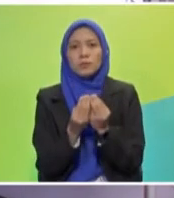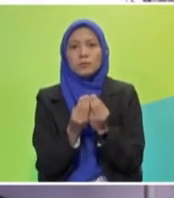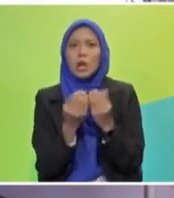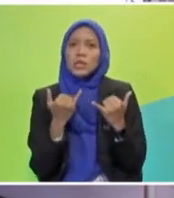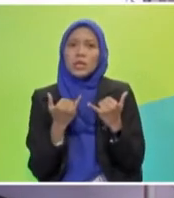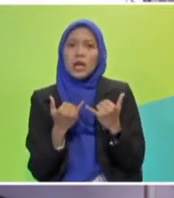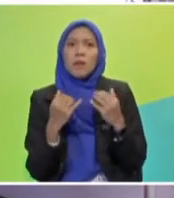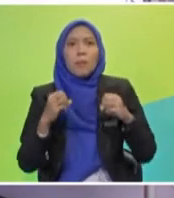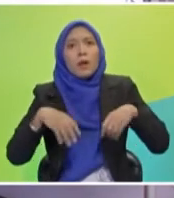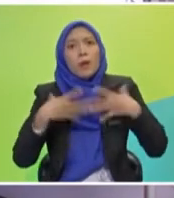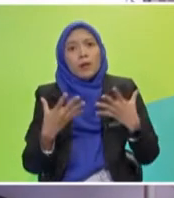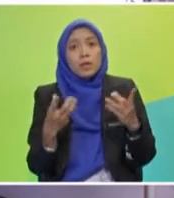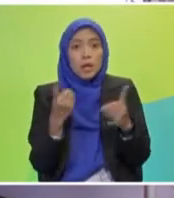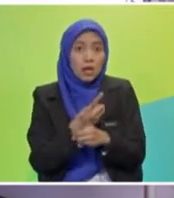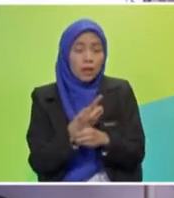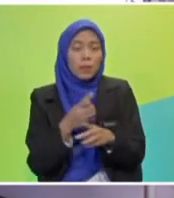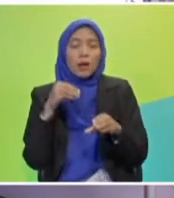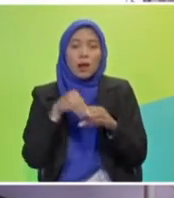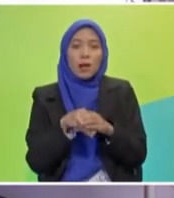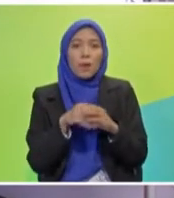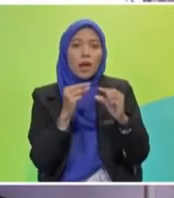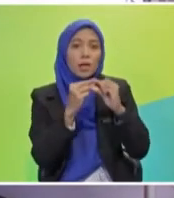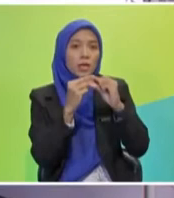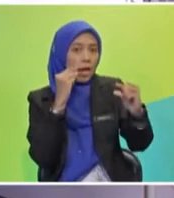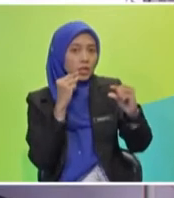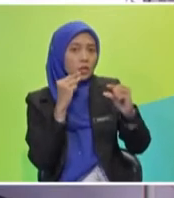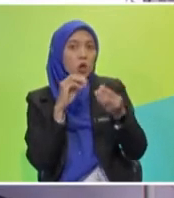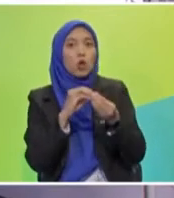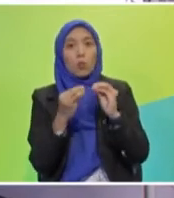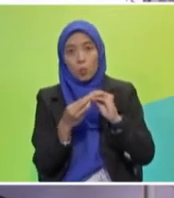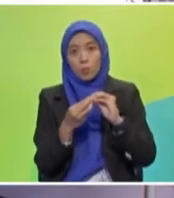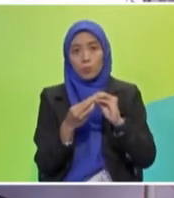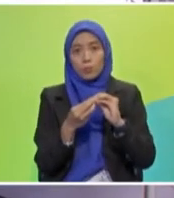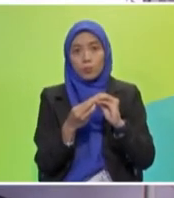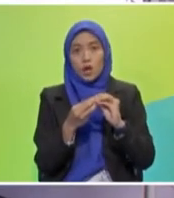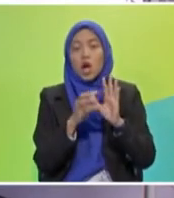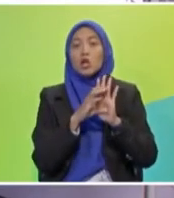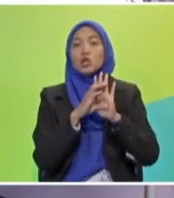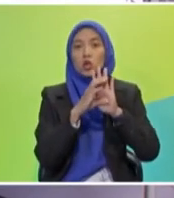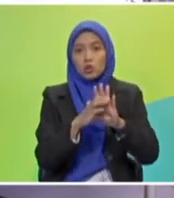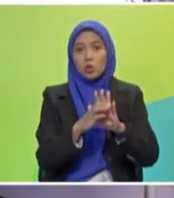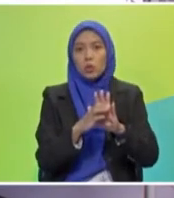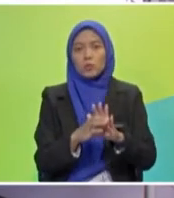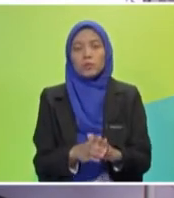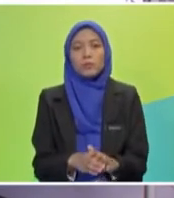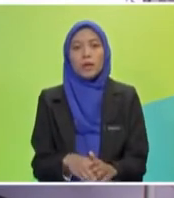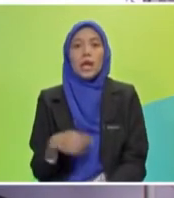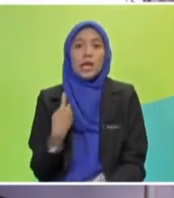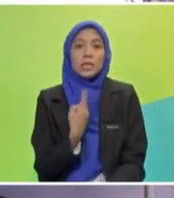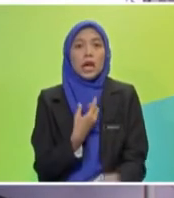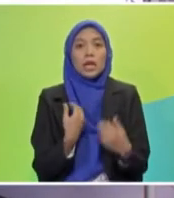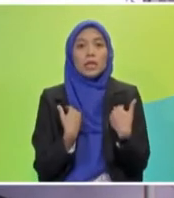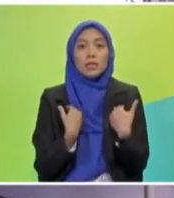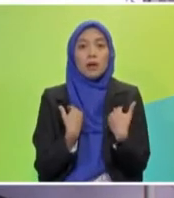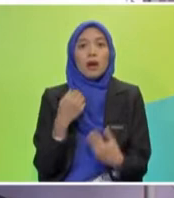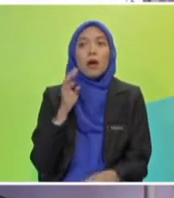kalau darab ini dalam garis nombor. Okay. Contohnya ialah Okey. Katakanlah kita di sini kita ada